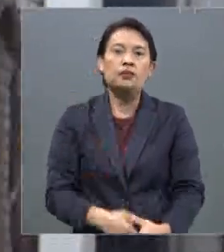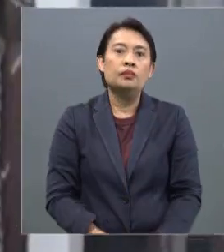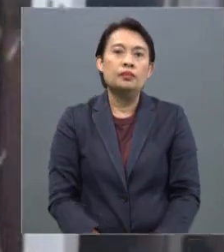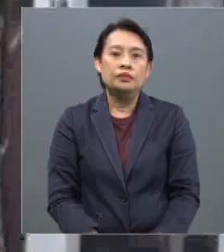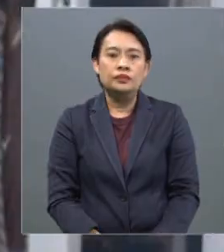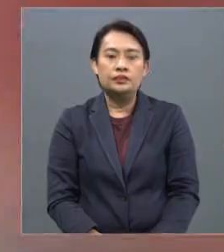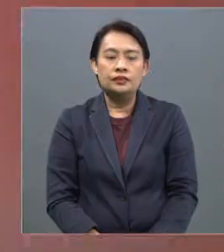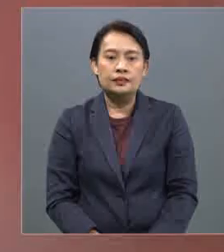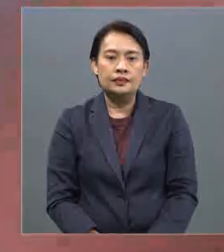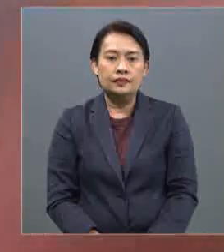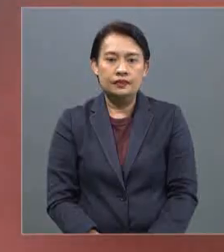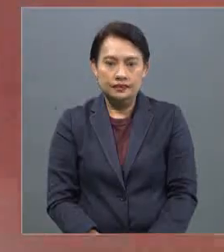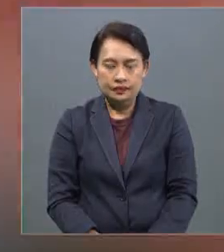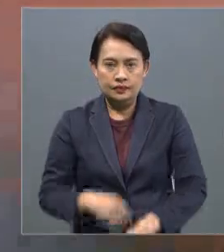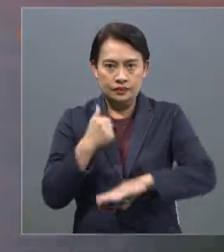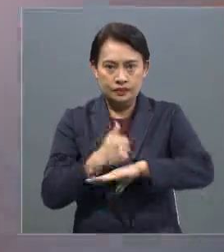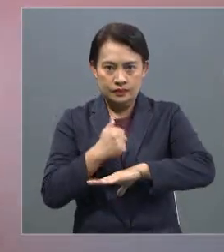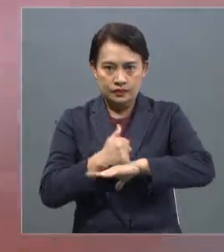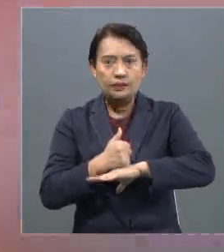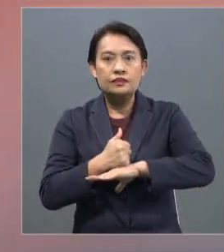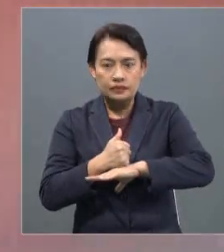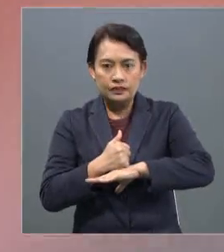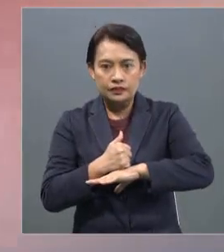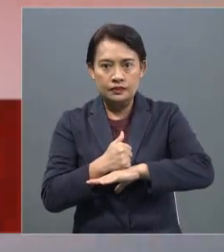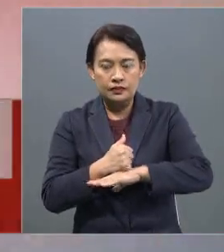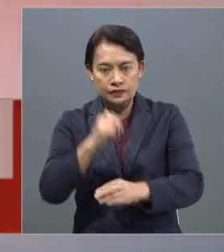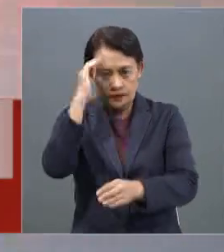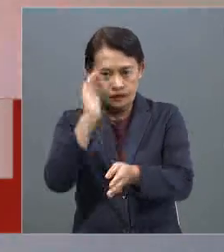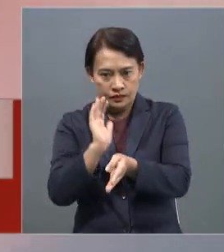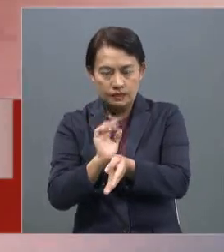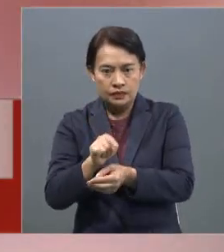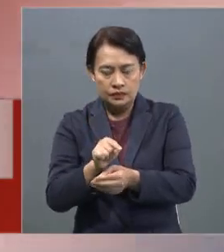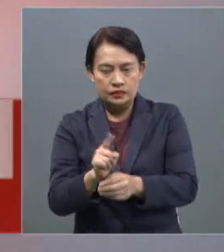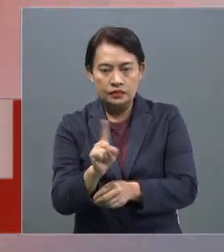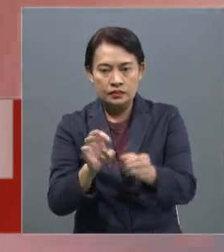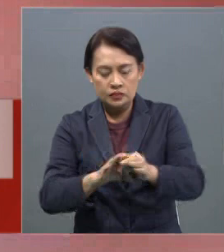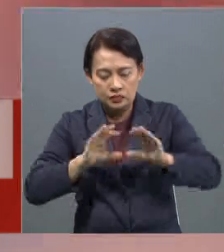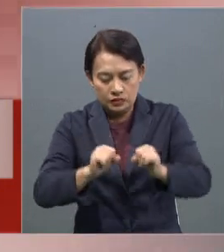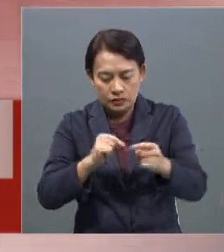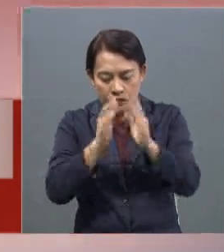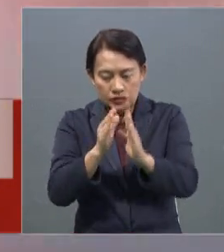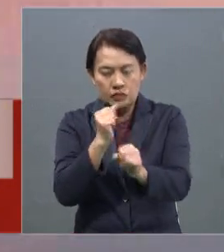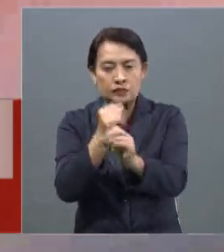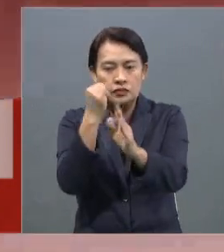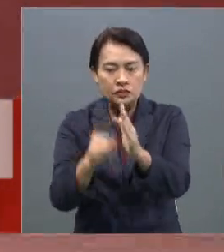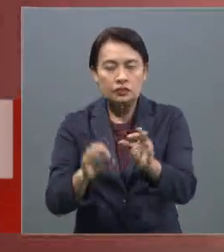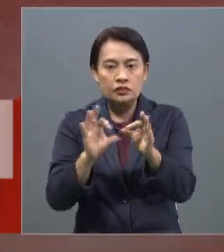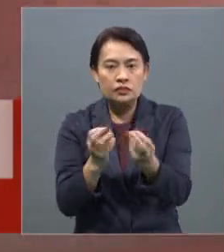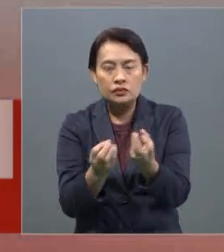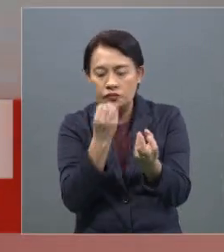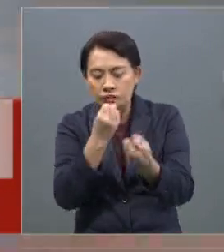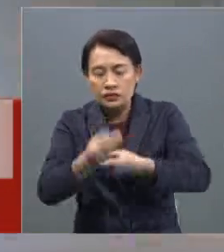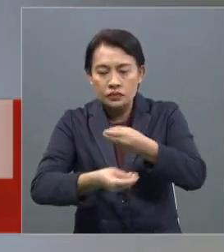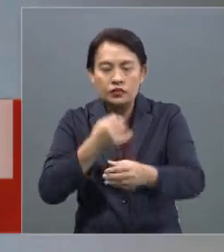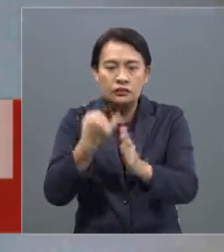ตรีวิทยาศรีประเสริฐภาพผู้บังคับการกองบังคับการปราบปรามการกระทำความผิดเกี่ยวกับการคุ้มครองผู้บริโภคก็เลยฝากมาถึงประชา